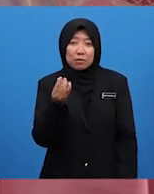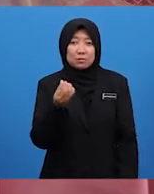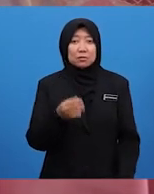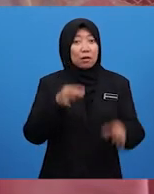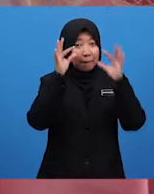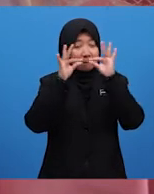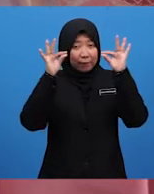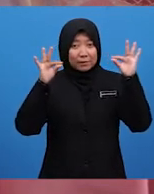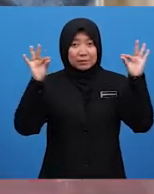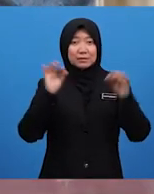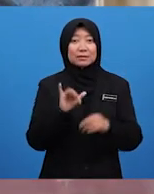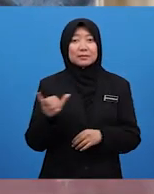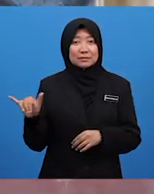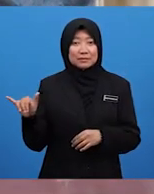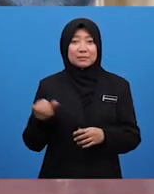hiasannya.